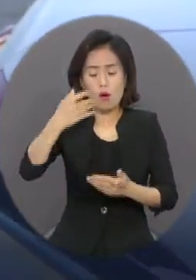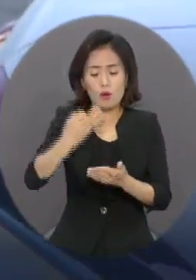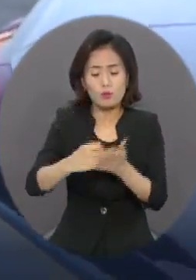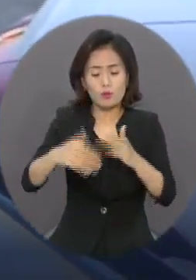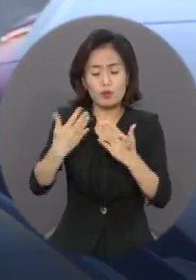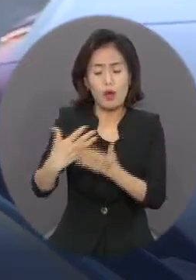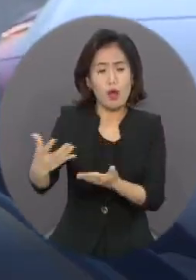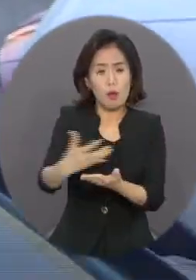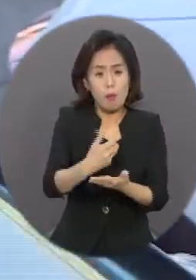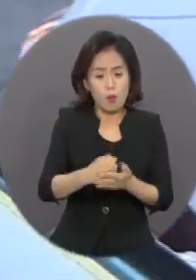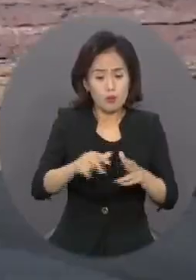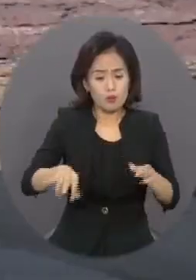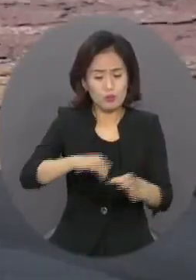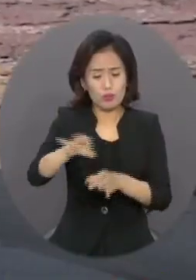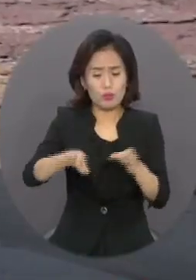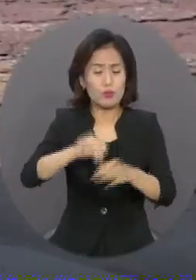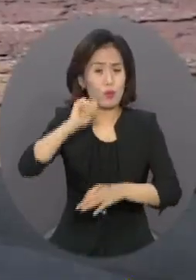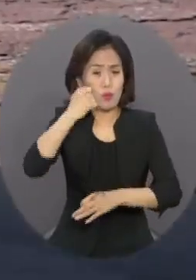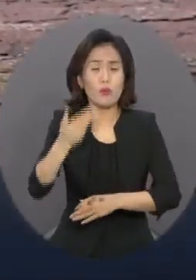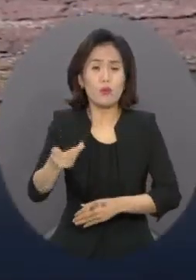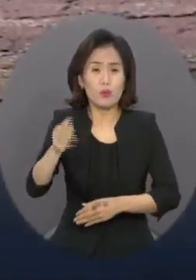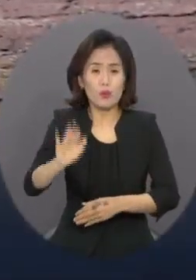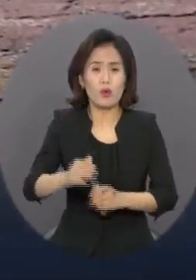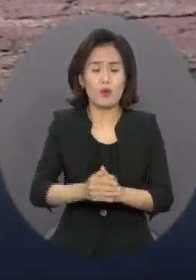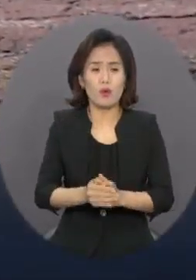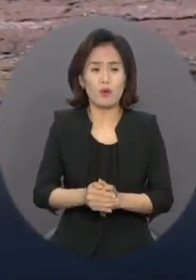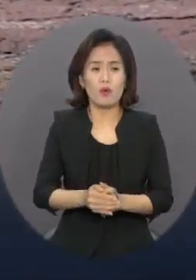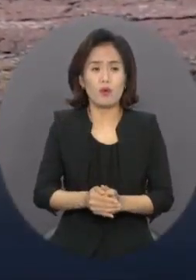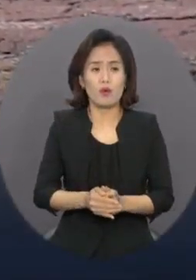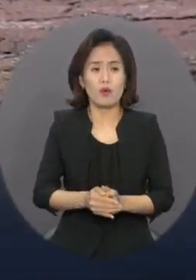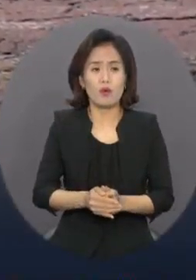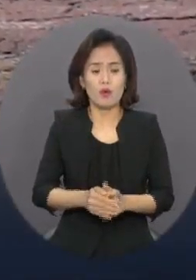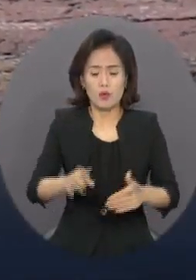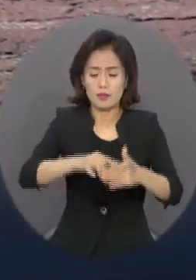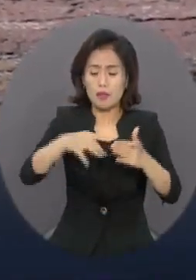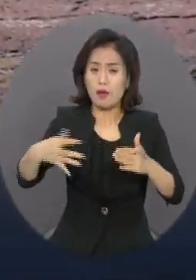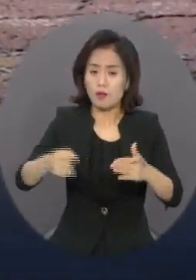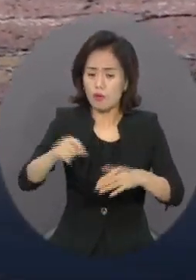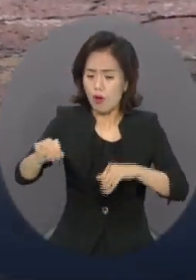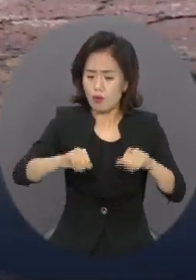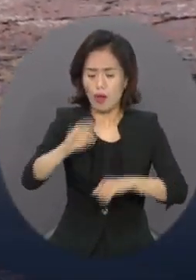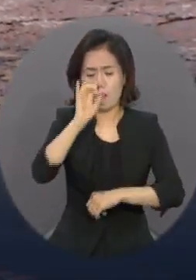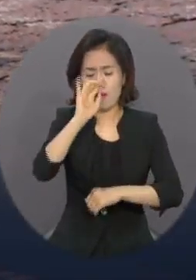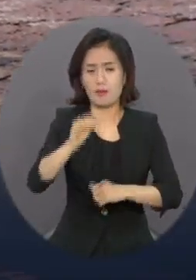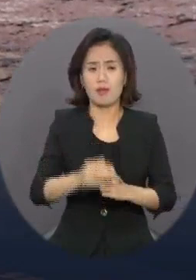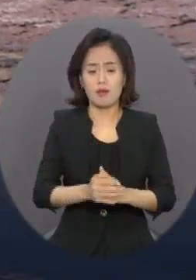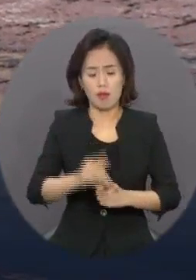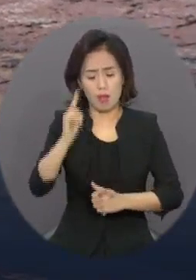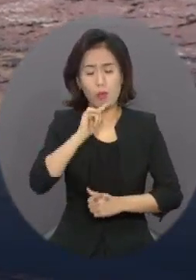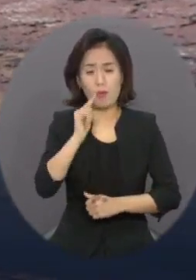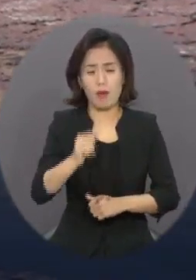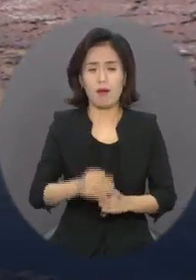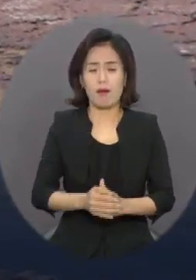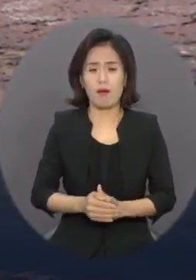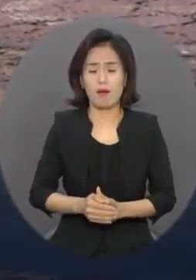가뜩이나 엄청 어려운데 지금. 세금 갖고 그런 짓거리 하면 안 되지. 아싸 나쁜 말로.